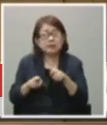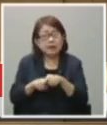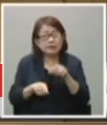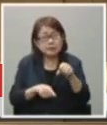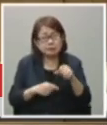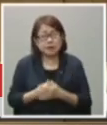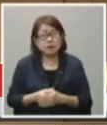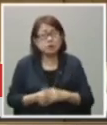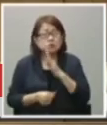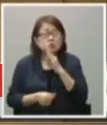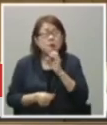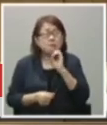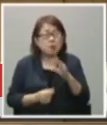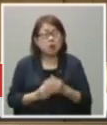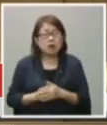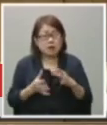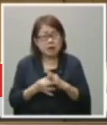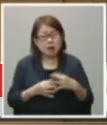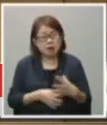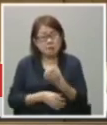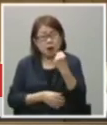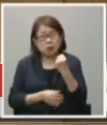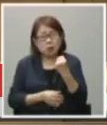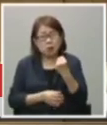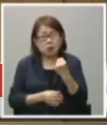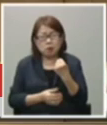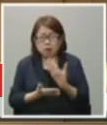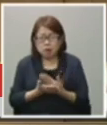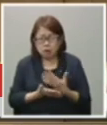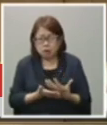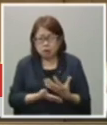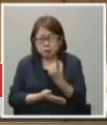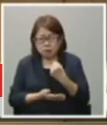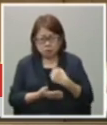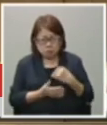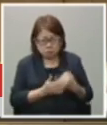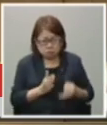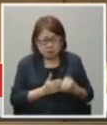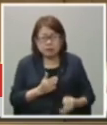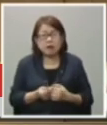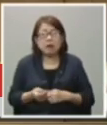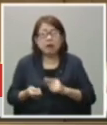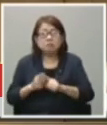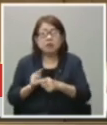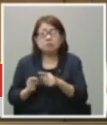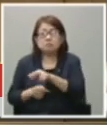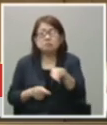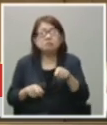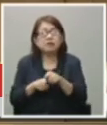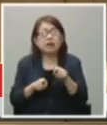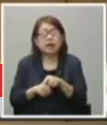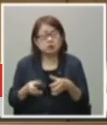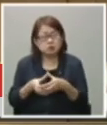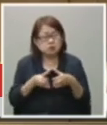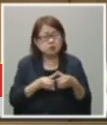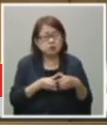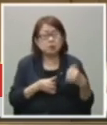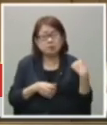างนี้ถ้าพูดในเรื่องเหมาจ่ายแบบนี้ผมคิดว่าหลายคนหนีไปเนี่ยเพื่อนร่วมรุ่นก็เยอะเหมือนกันนะก็ลองไปต